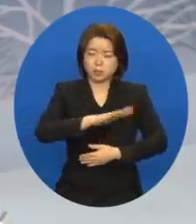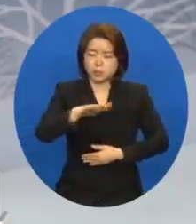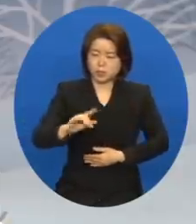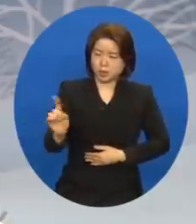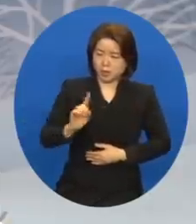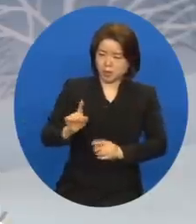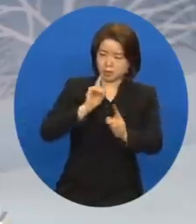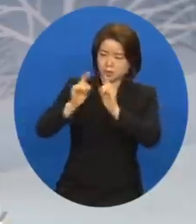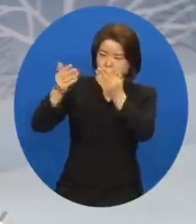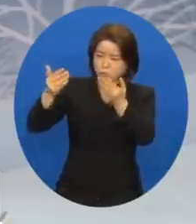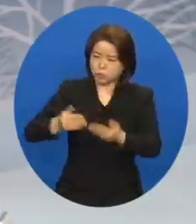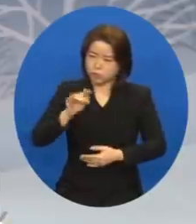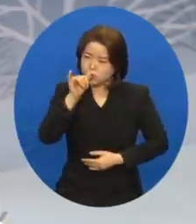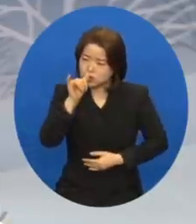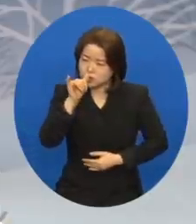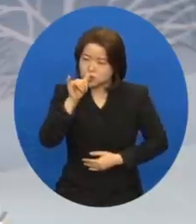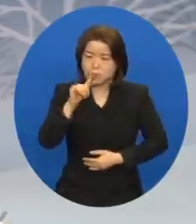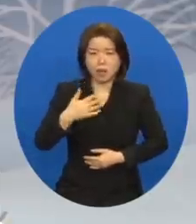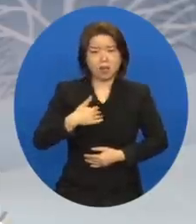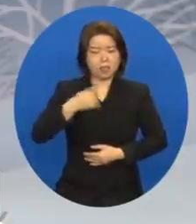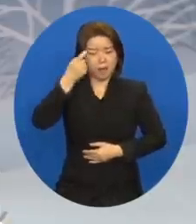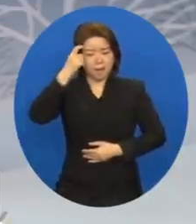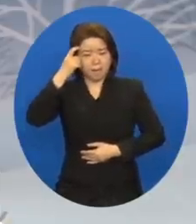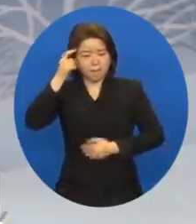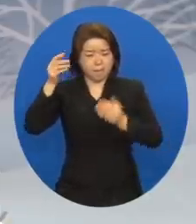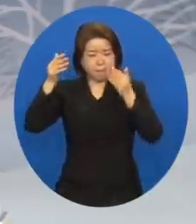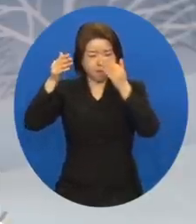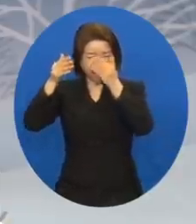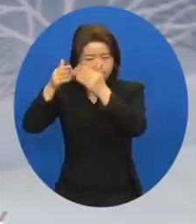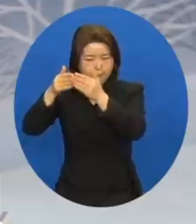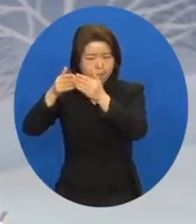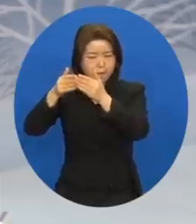말씀을 주시고 계시는지를 우리가 항상 주목해야 합니다.